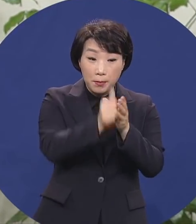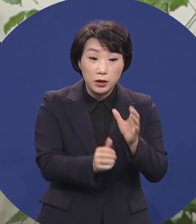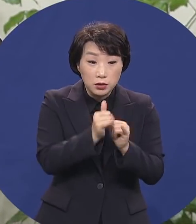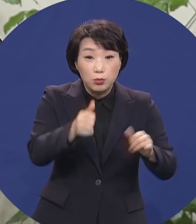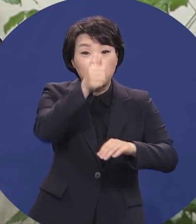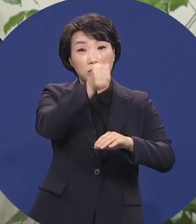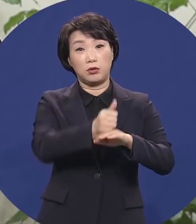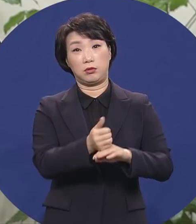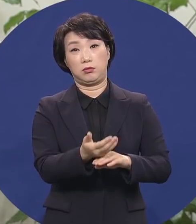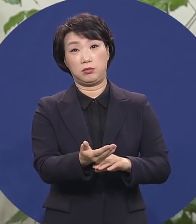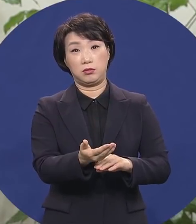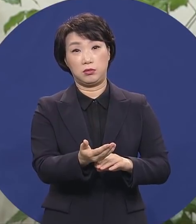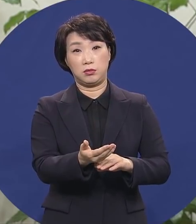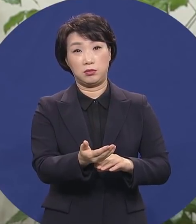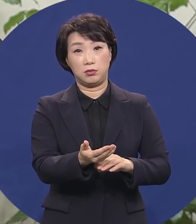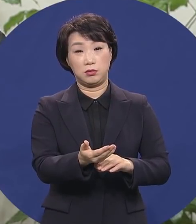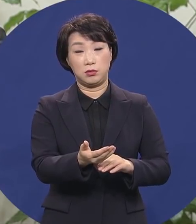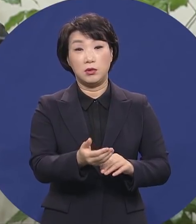결과가 뭐냐고.